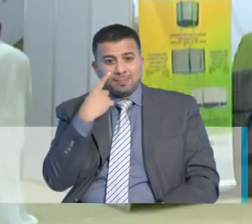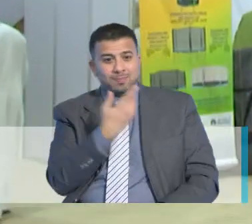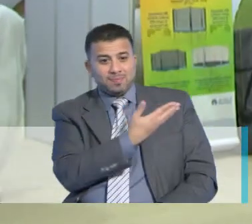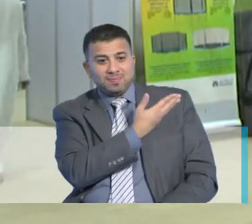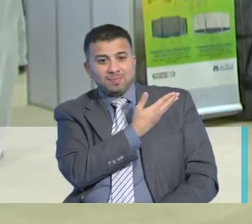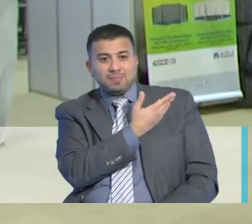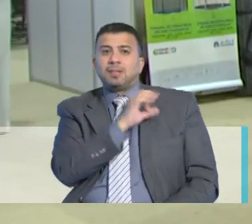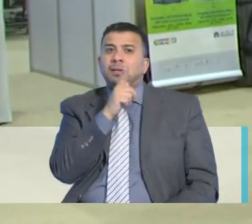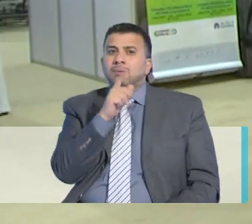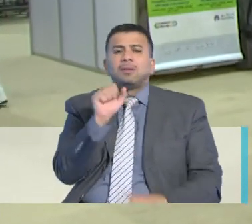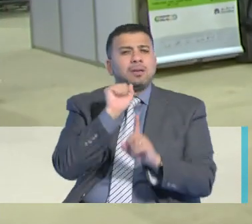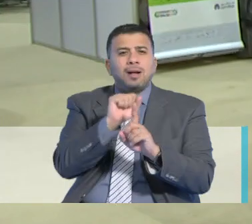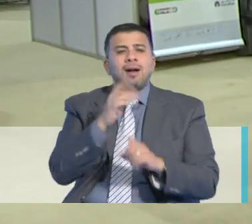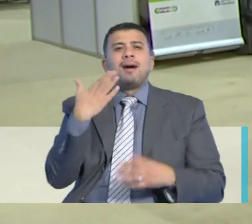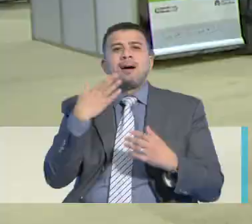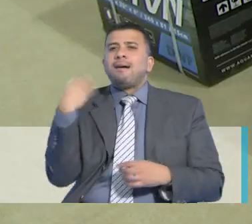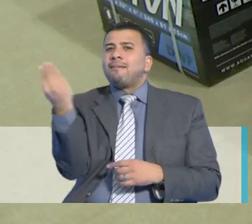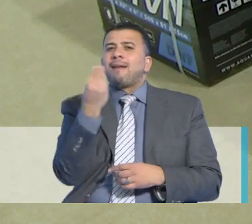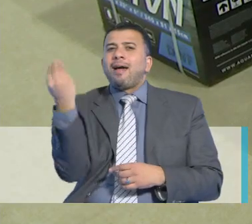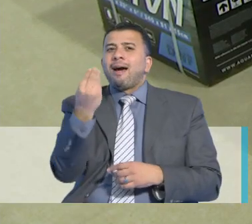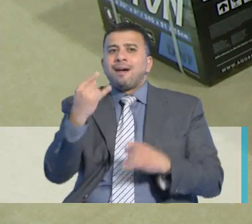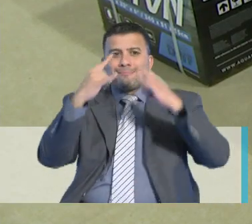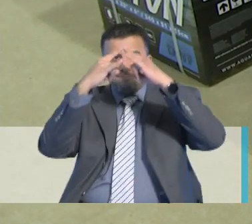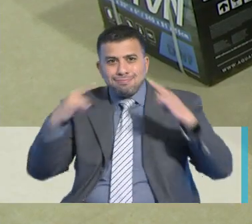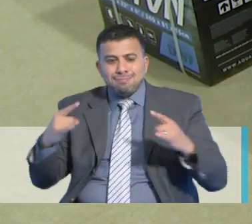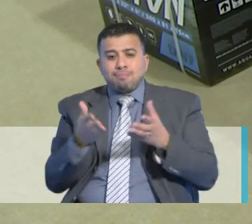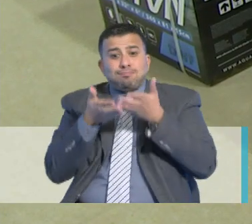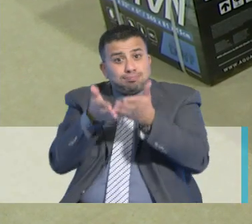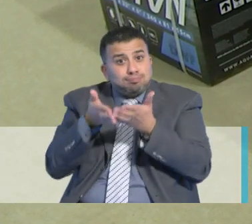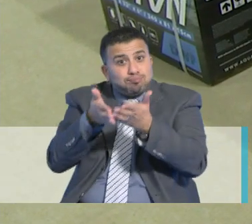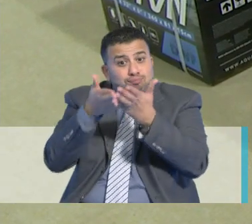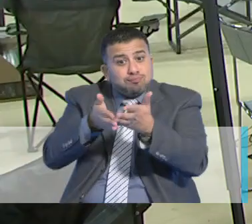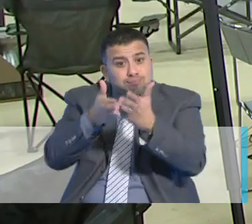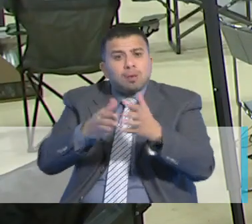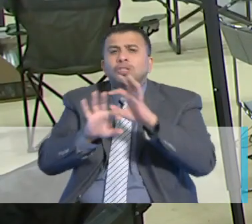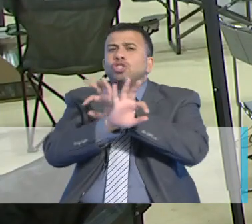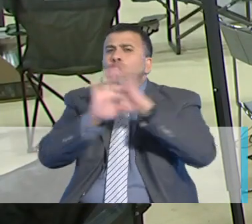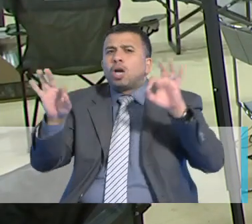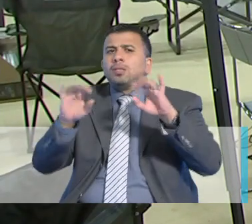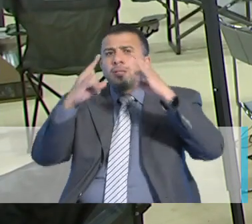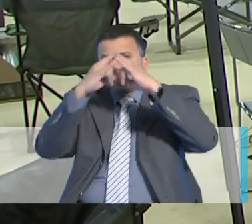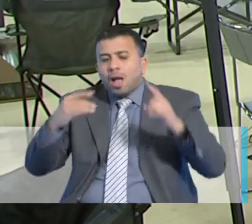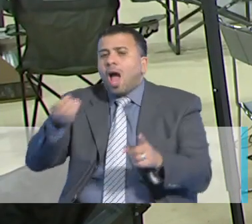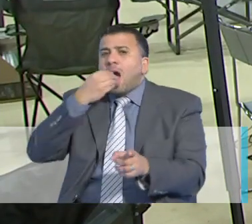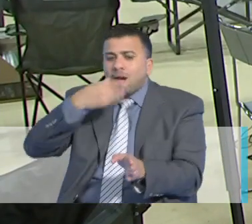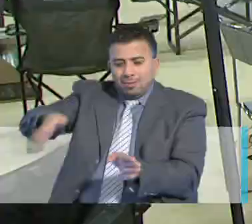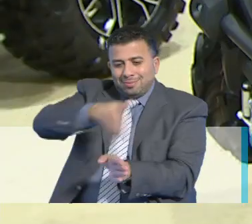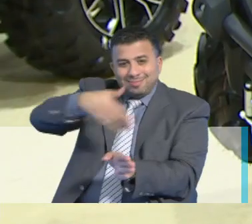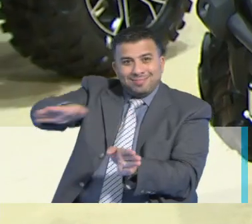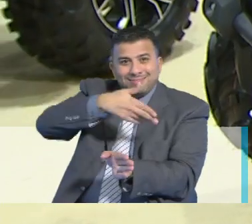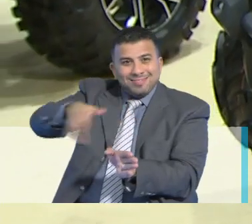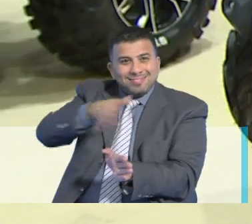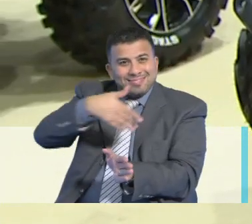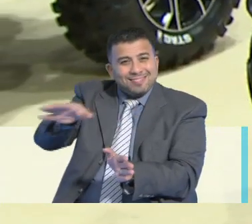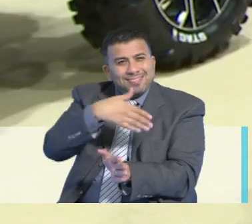من مستلزمات خاصة بالرحلات البرية والبحرية، إضافة إلى كافة أدوات التخييم والشواء، كما كان هناك